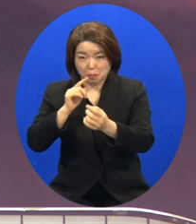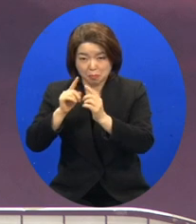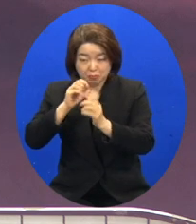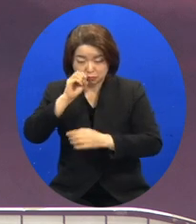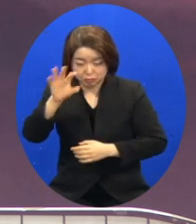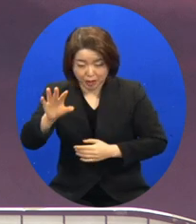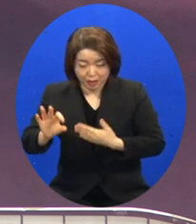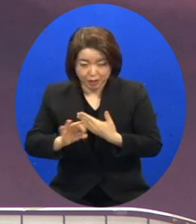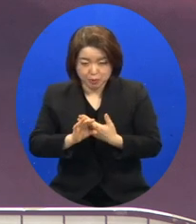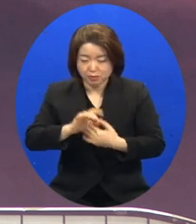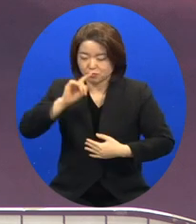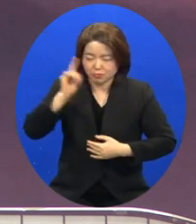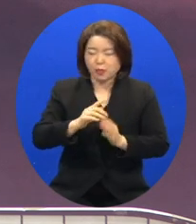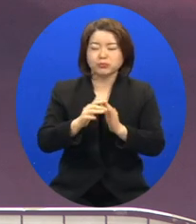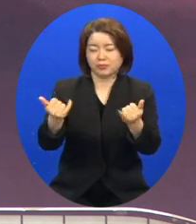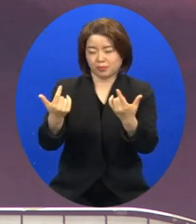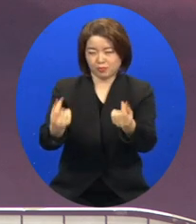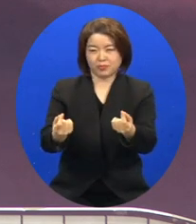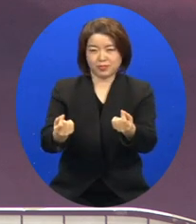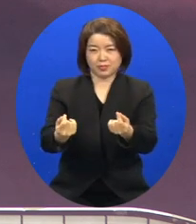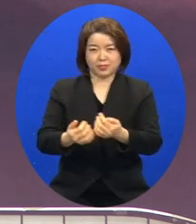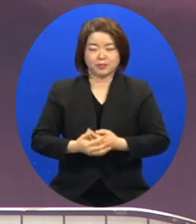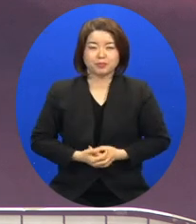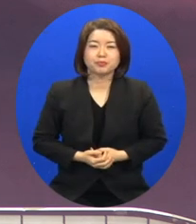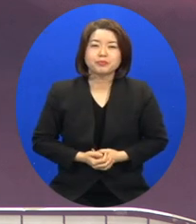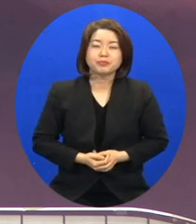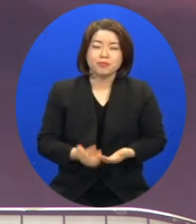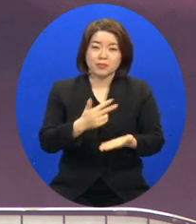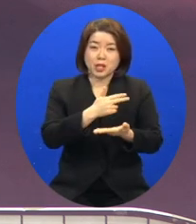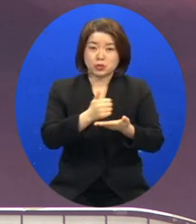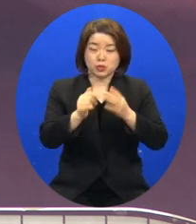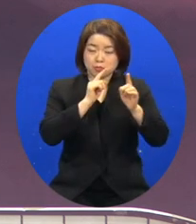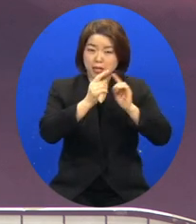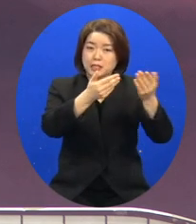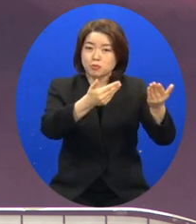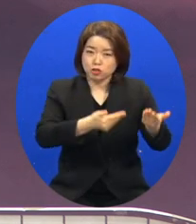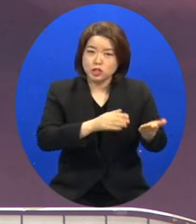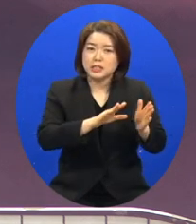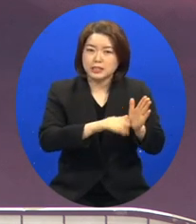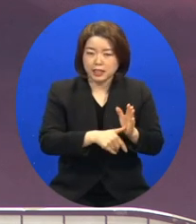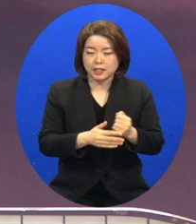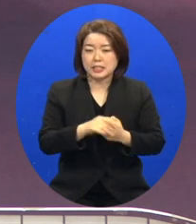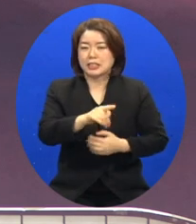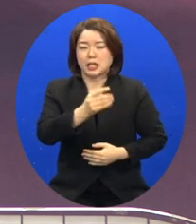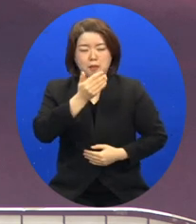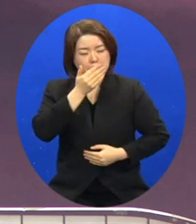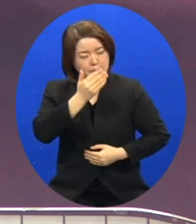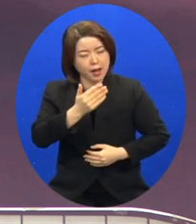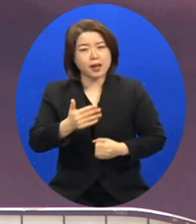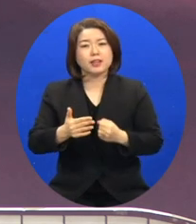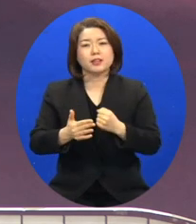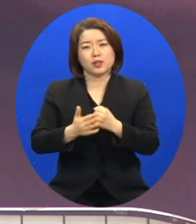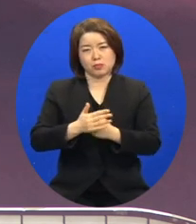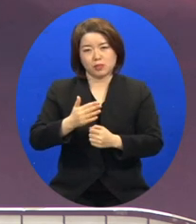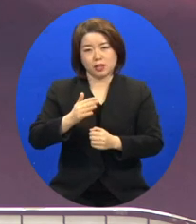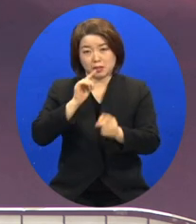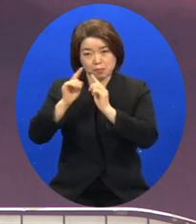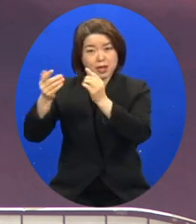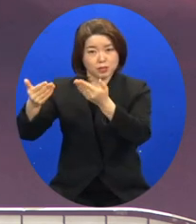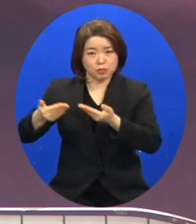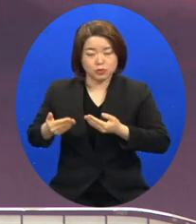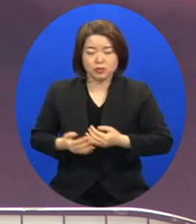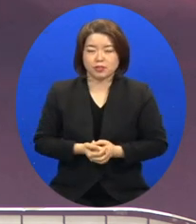사람입니다 주님이 말씀 하셨을 때는 되니까 말씀 하신 거예요 우리가